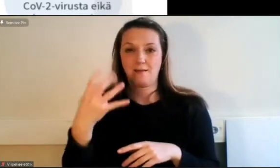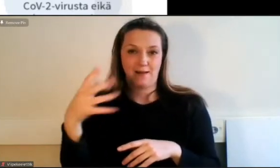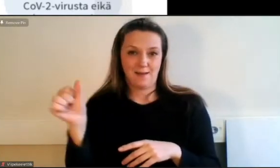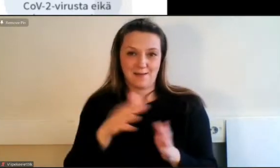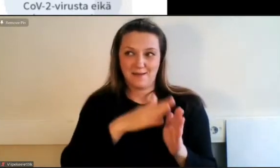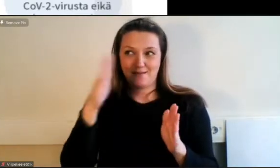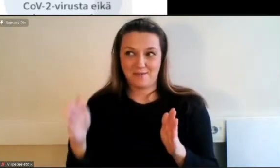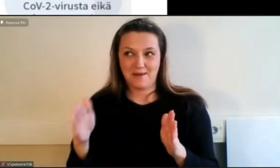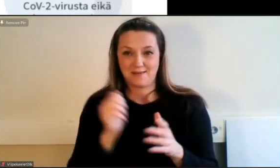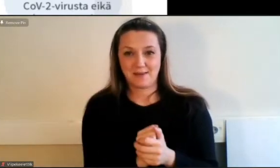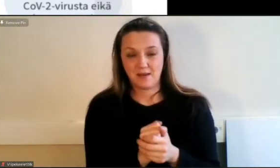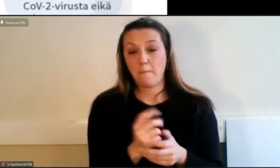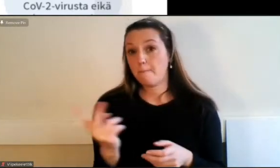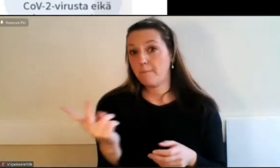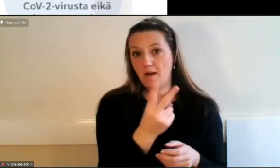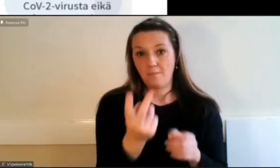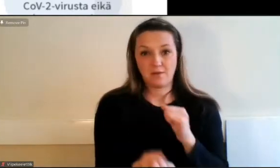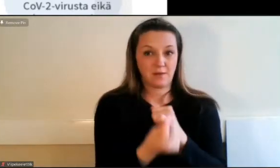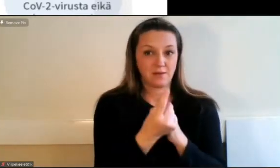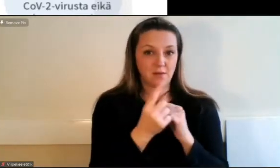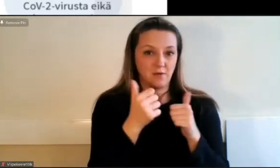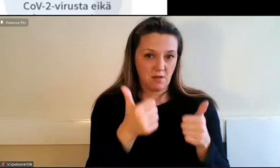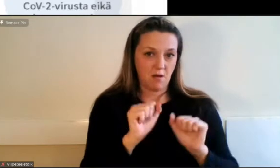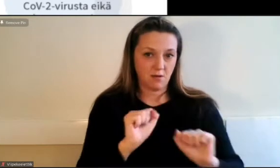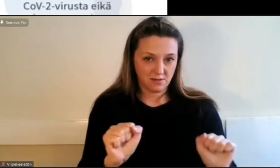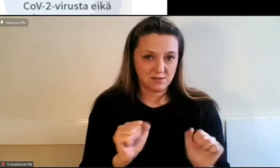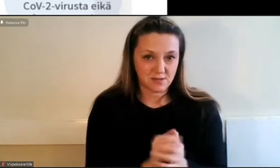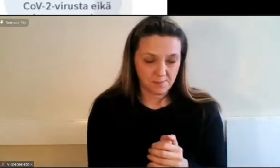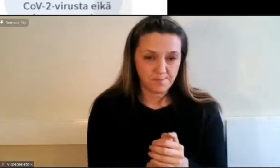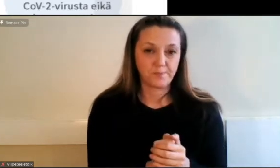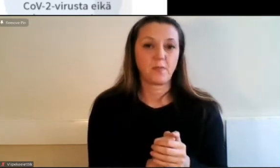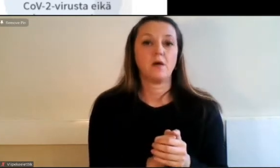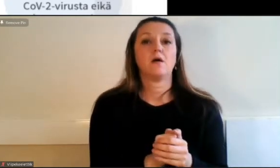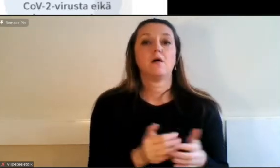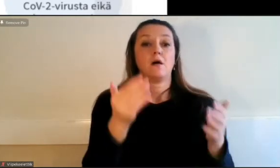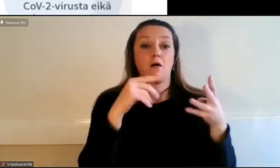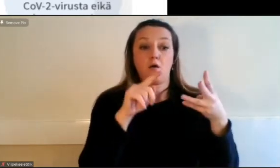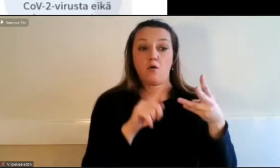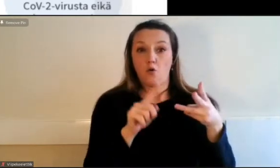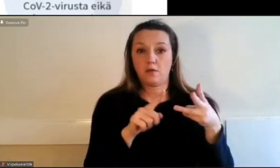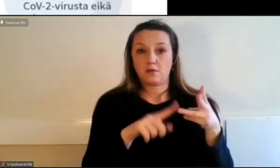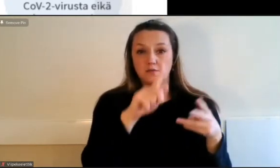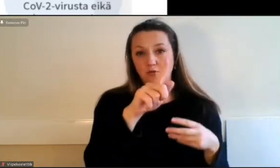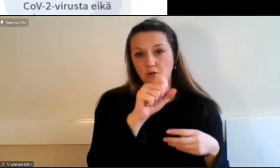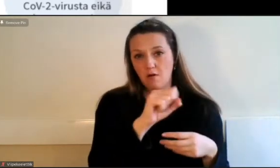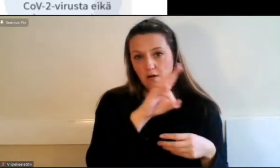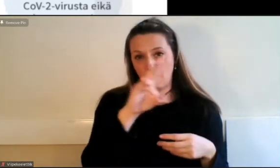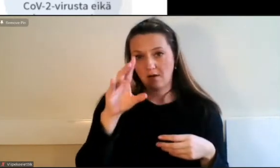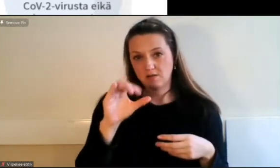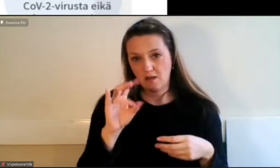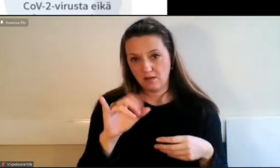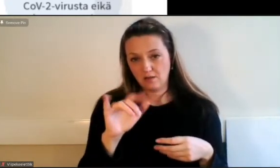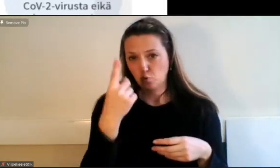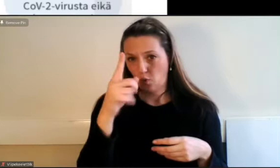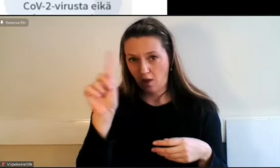süstitav ja kogu lugu. Et vaktsiinide sees ei ole mingeid hirmsaid asju ja koroonaviiruse vaktsiinid on hästi